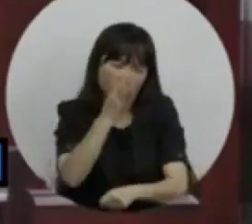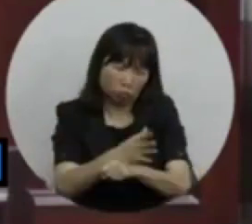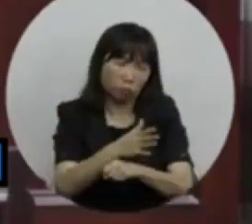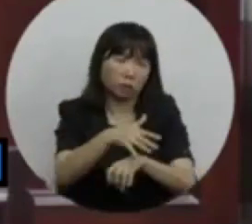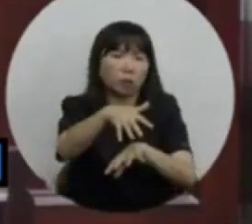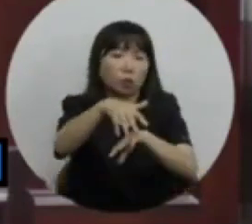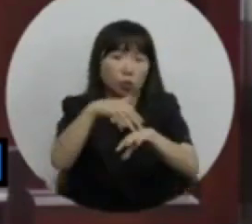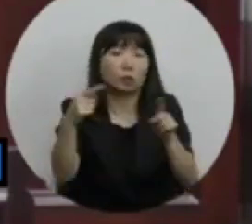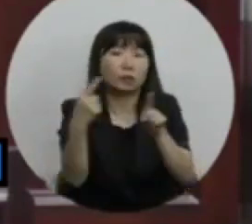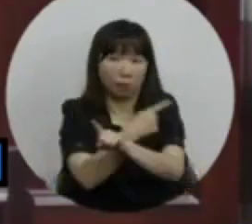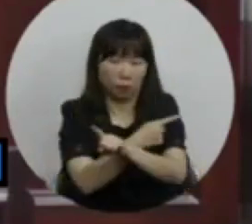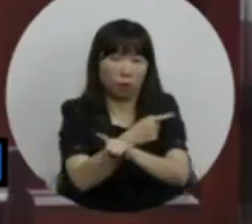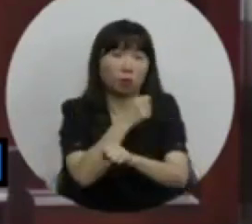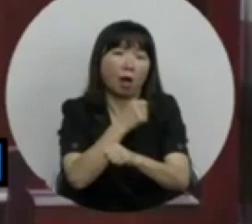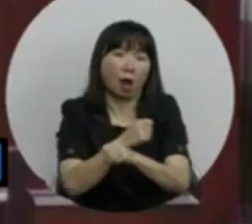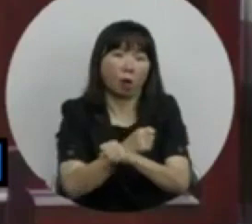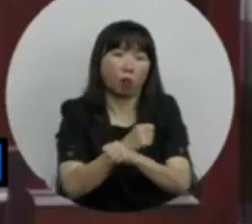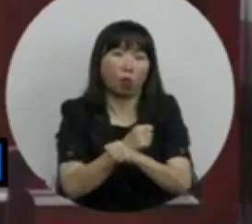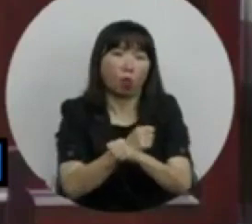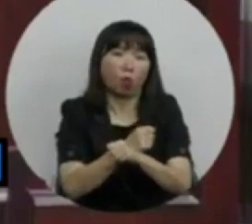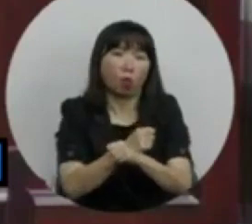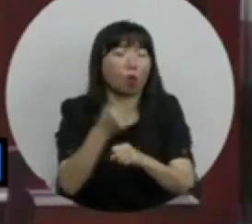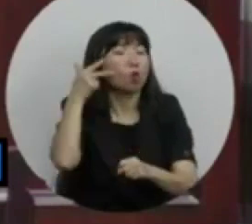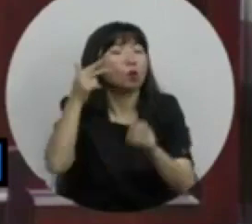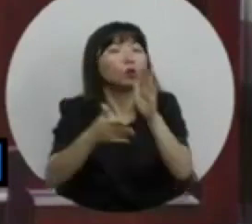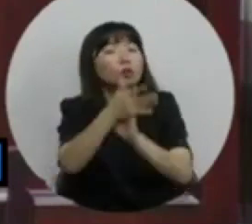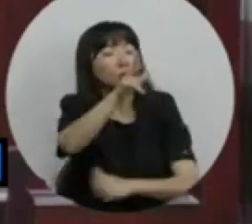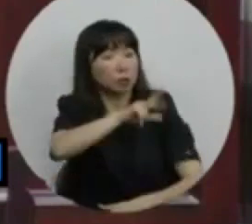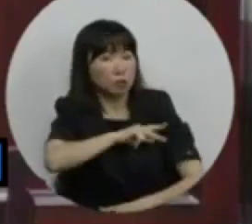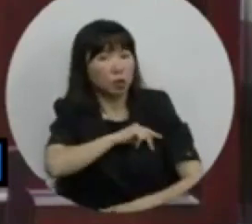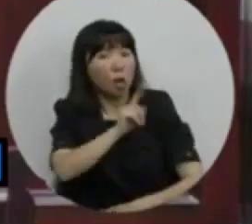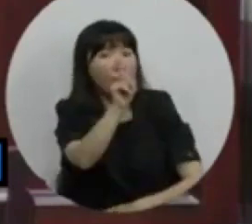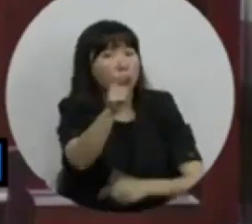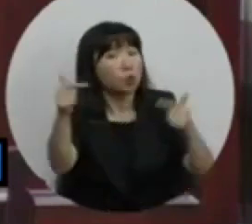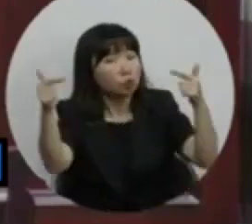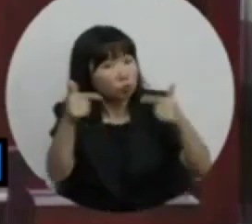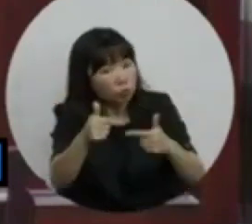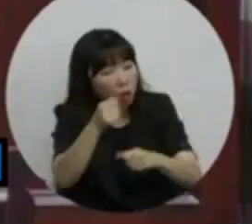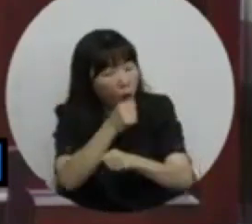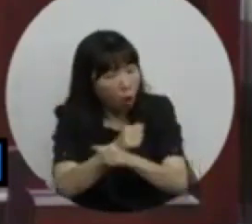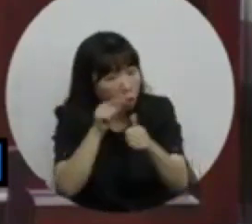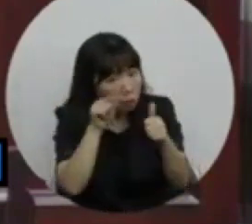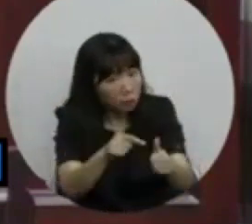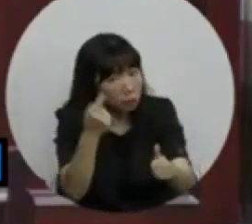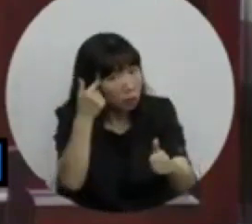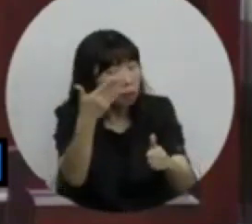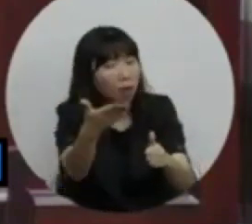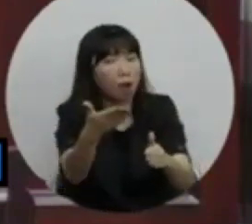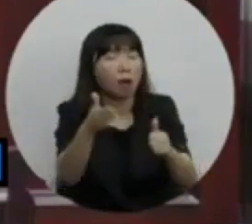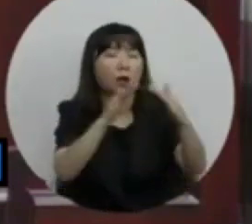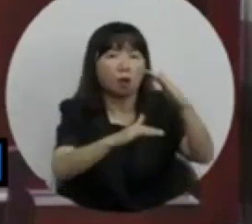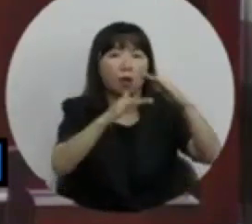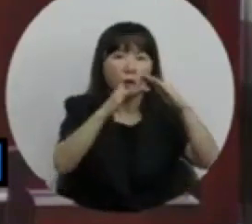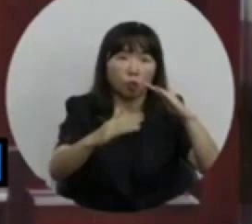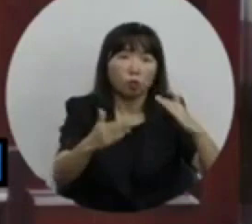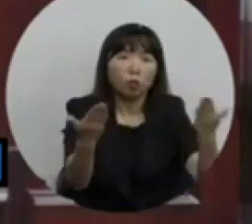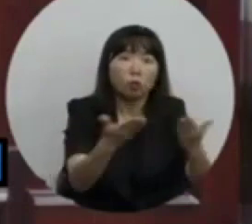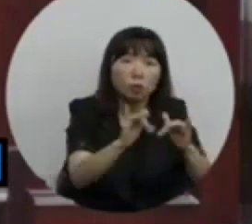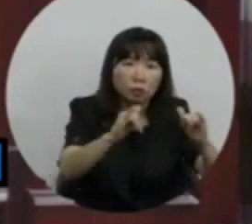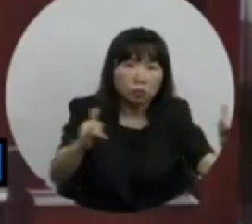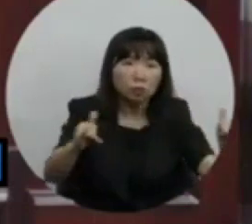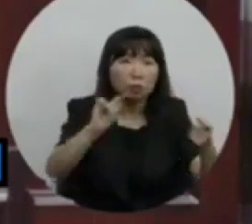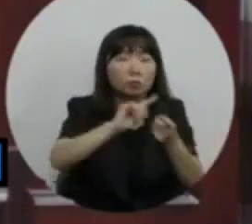거고 의회를 제가 한 명 줄이라고 그랬습니까? 시청과 시청 공무원들과 의회 직원들